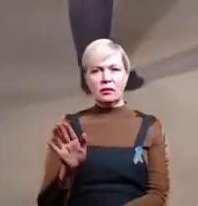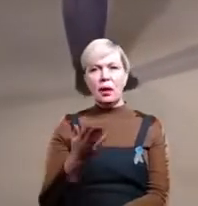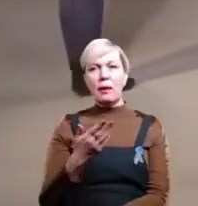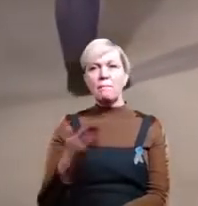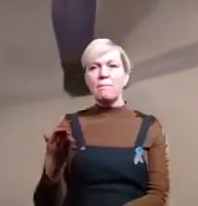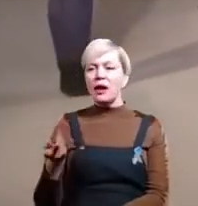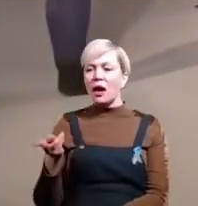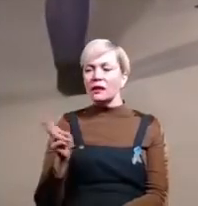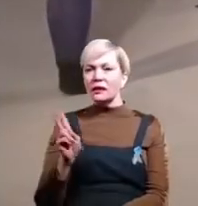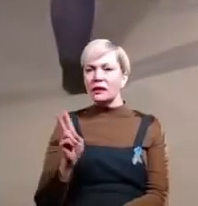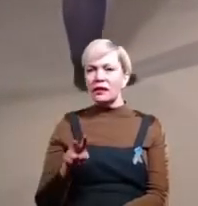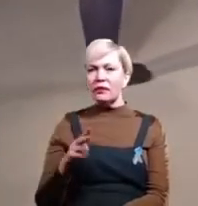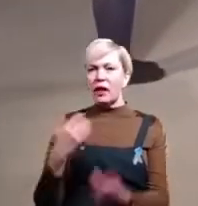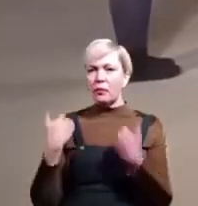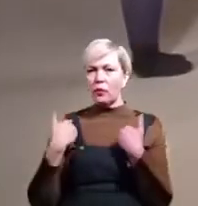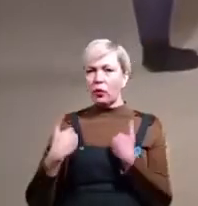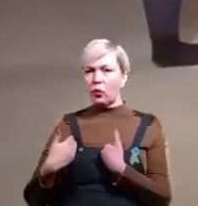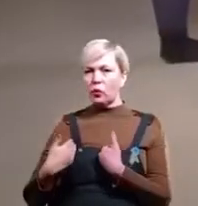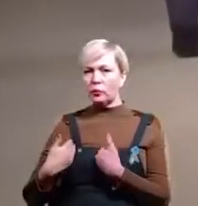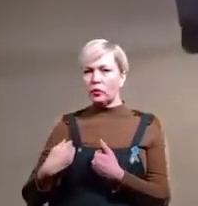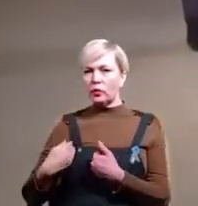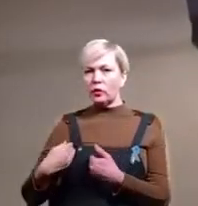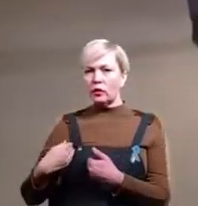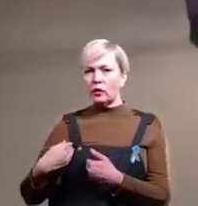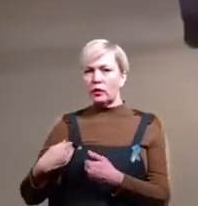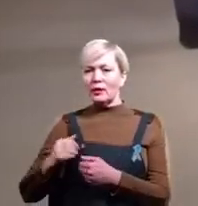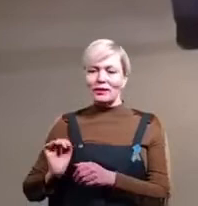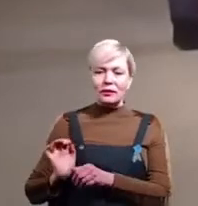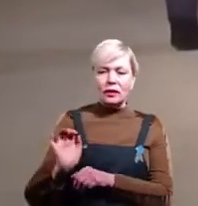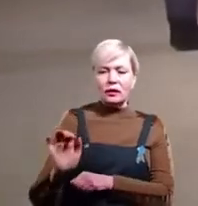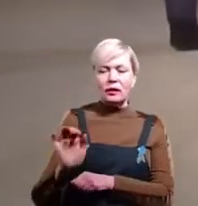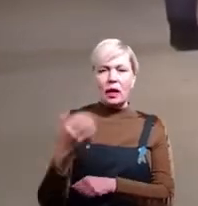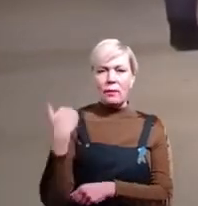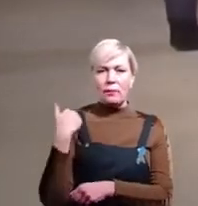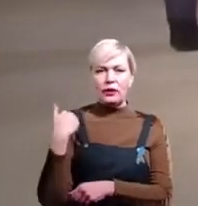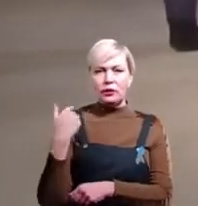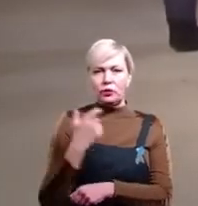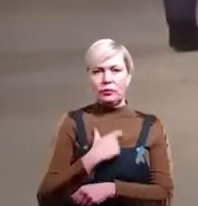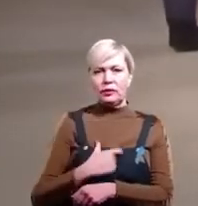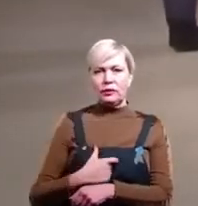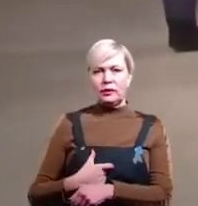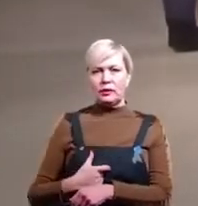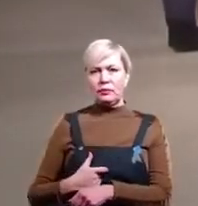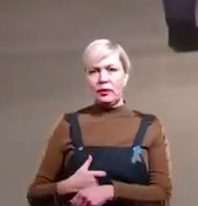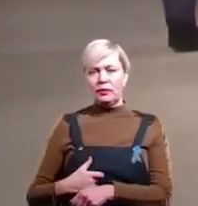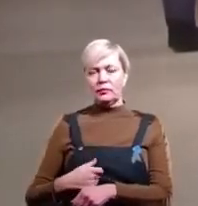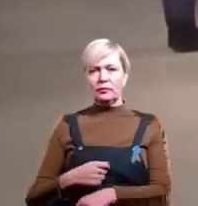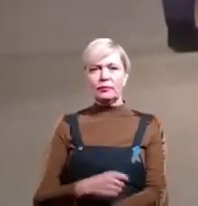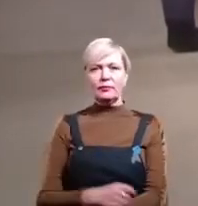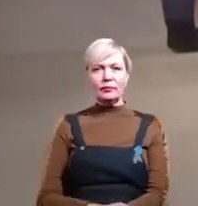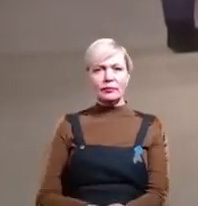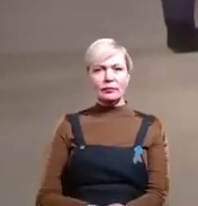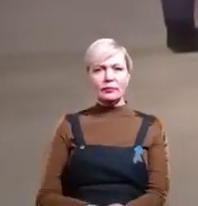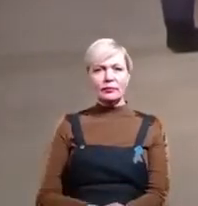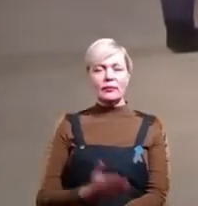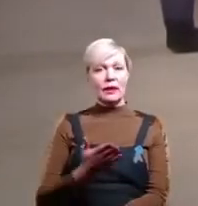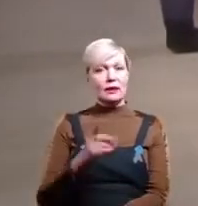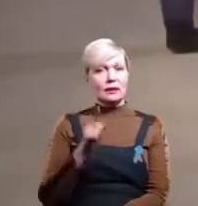оставляем корпус. И толкаю плечом себя. Оставить, вбежать, да. То есть, если ты